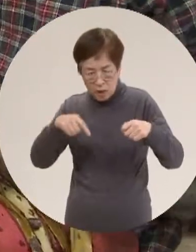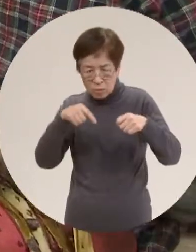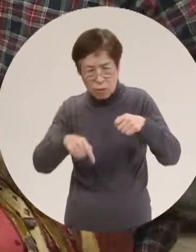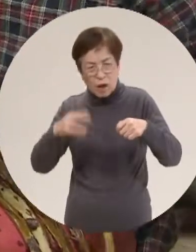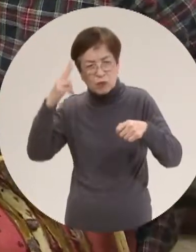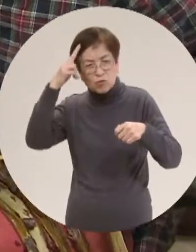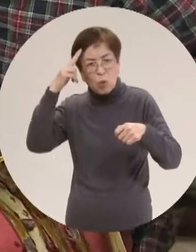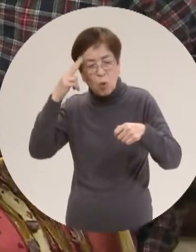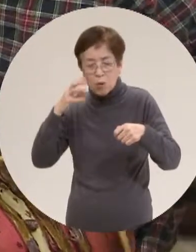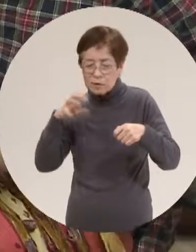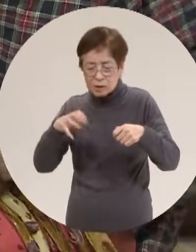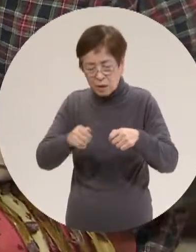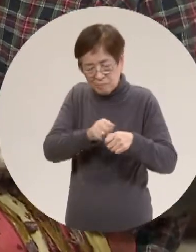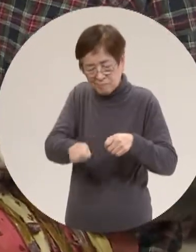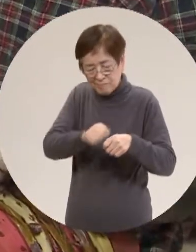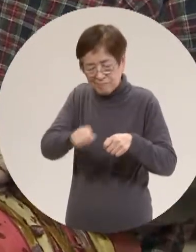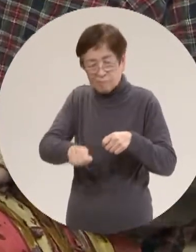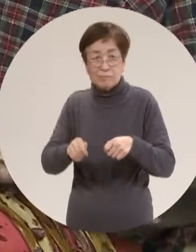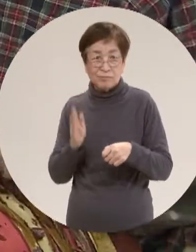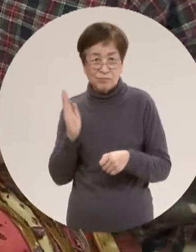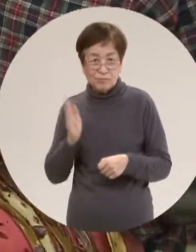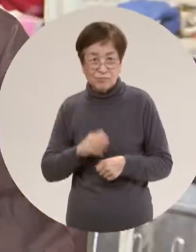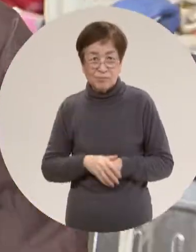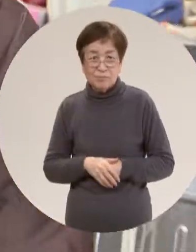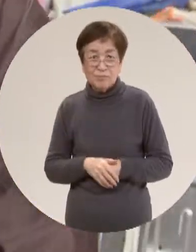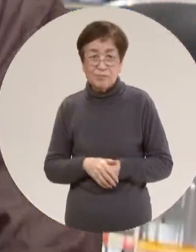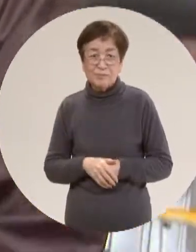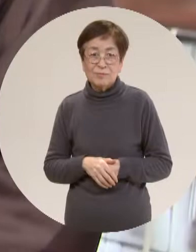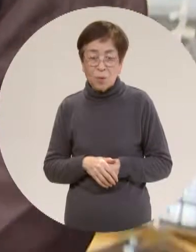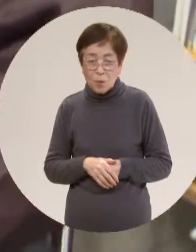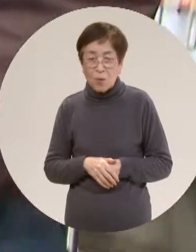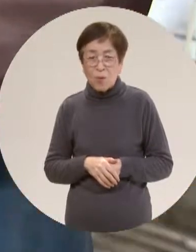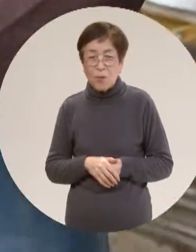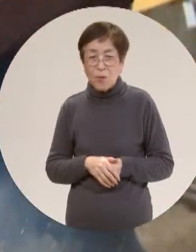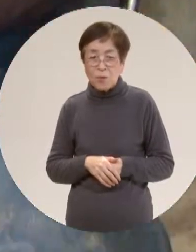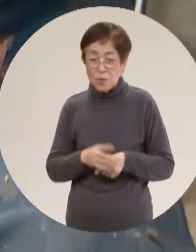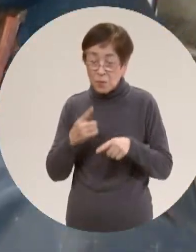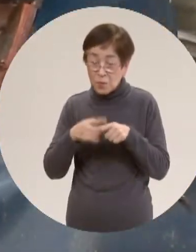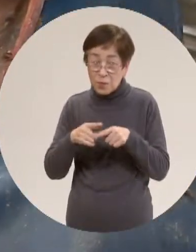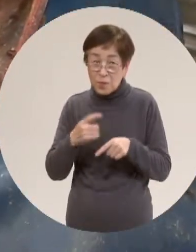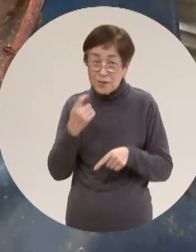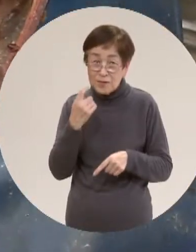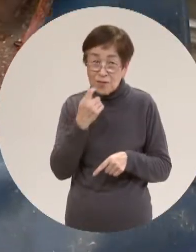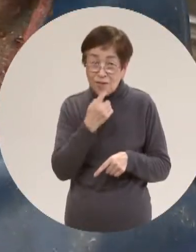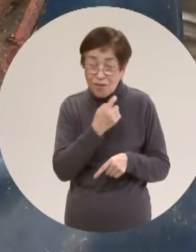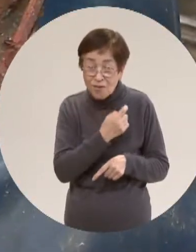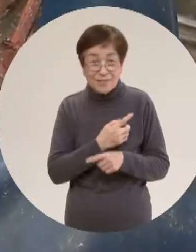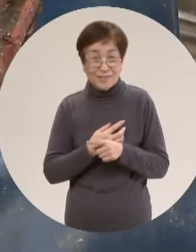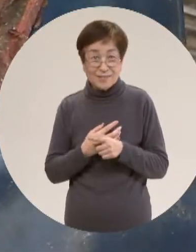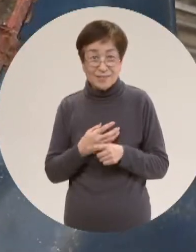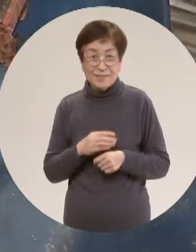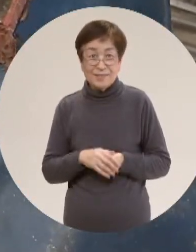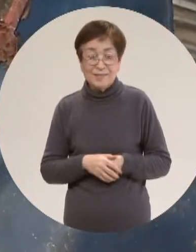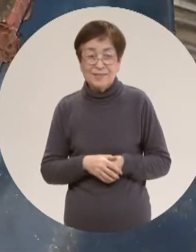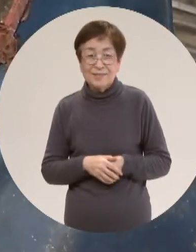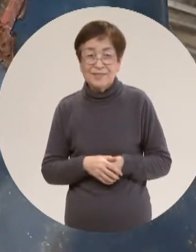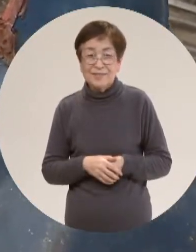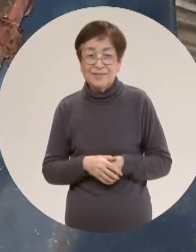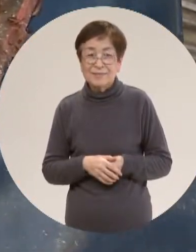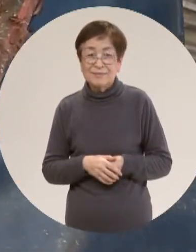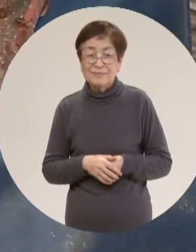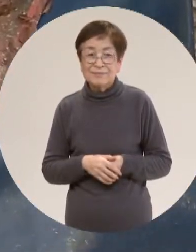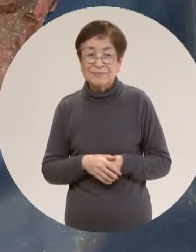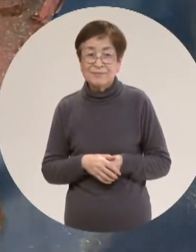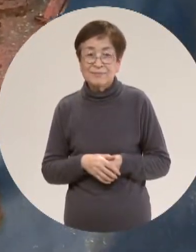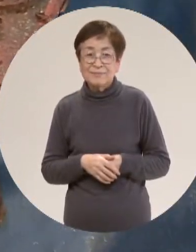次に包丁で黒い表の皮を取り除きます。あ、だんだん中の白い皮だけが見えてき